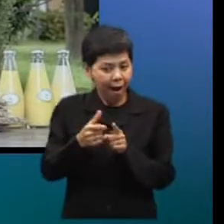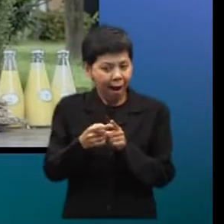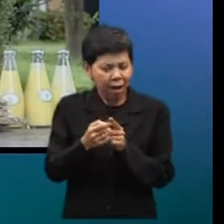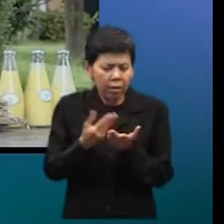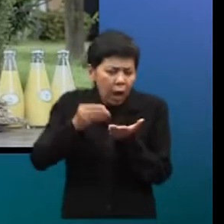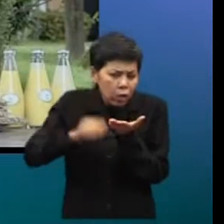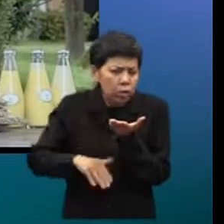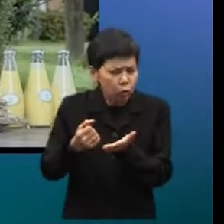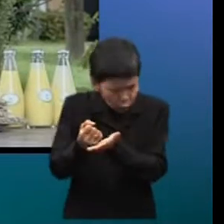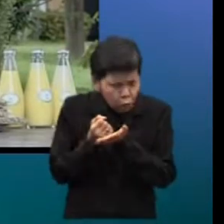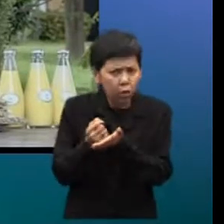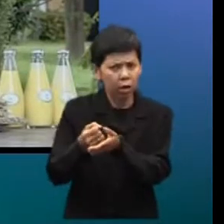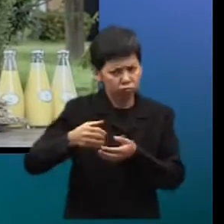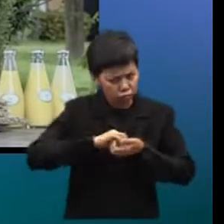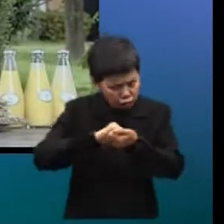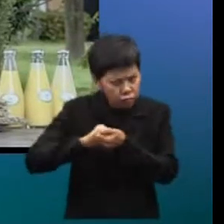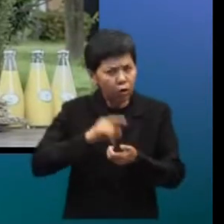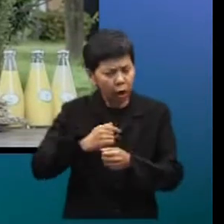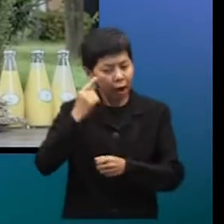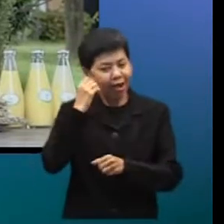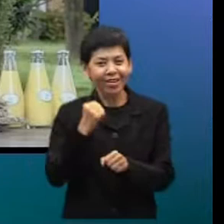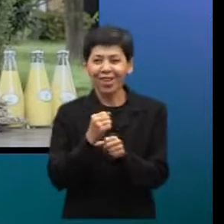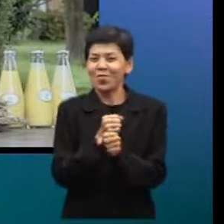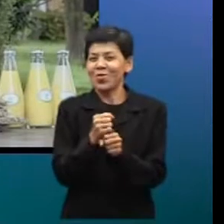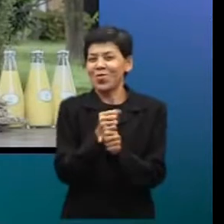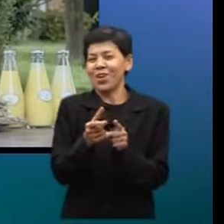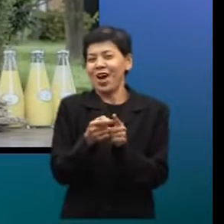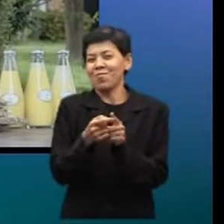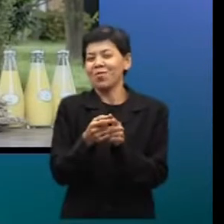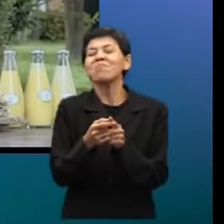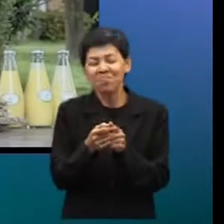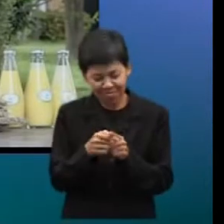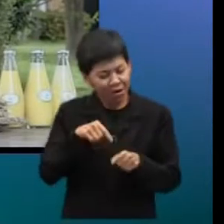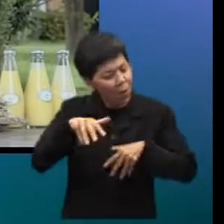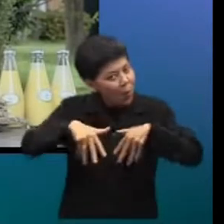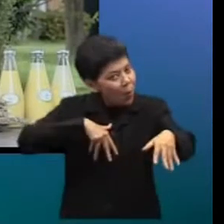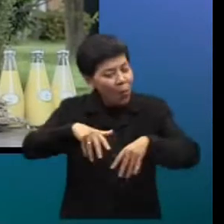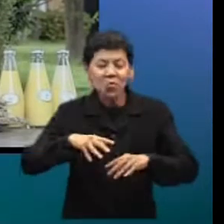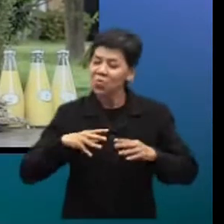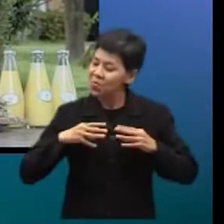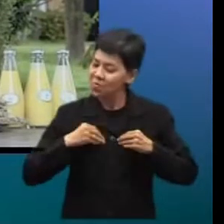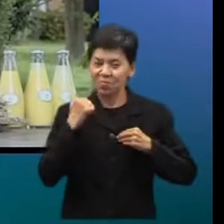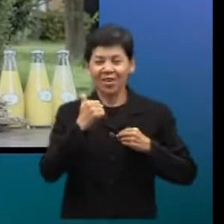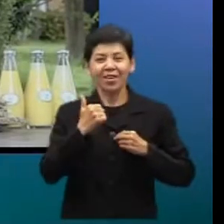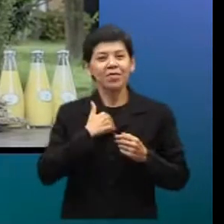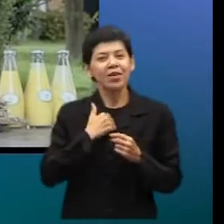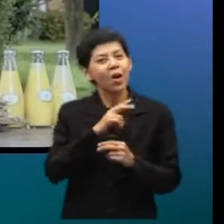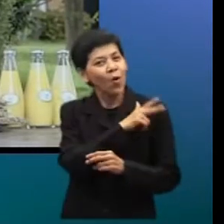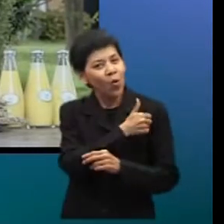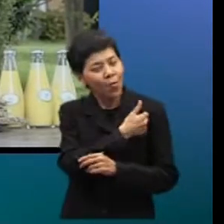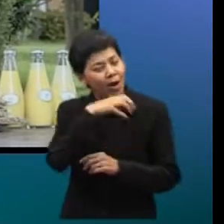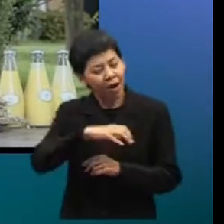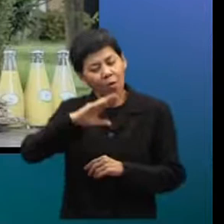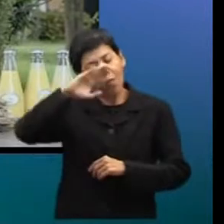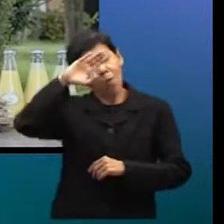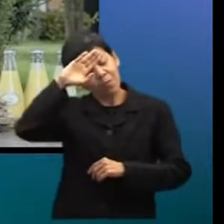าทุกคนต้องช่วยกันนะคะก็เลยออกมาเป็นน้ำนมข้าวโพดแล้วเราได้รับการตอบรับค่อนข้างจะดีอย่างเช่นตามโรงพยาบาลหรือผู้ป่ว